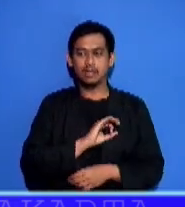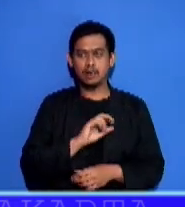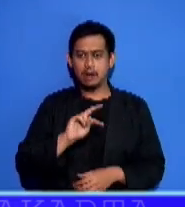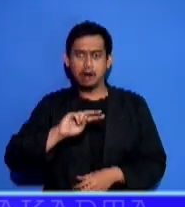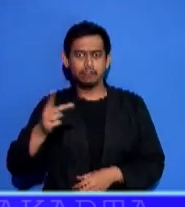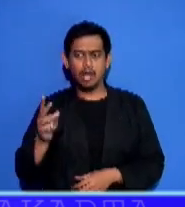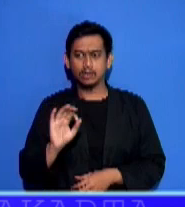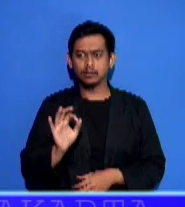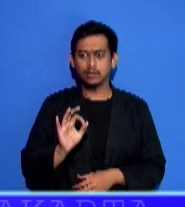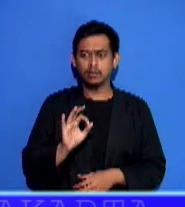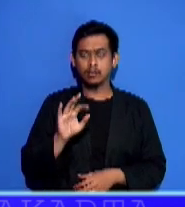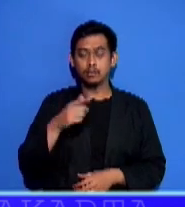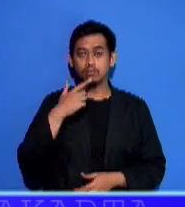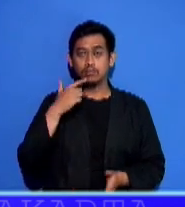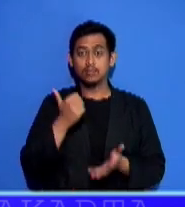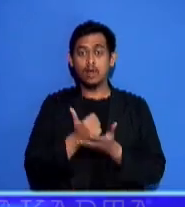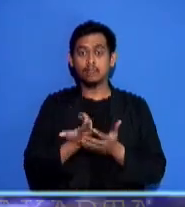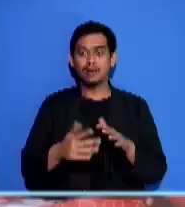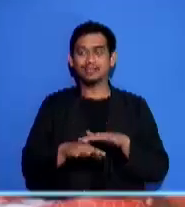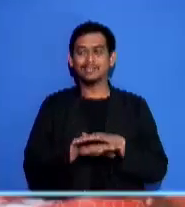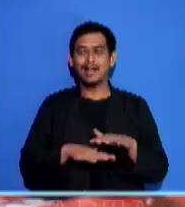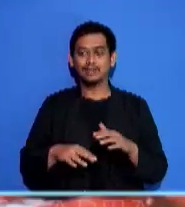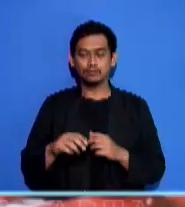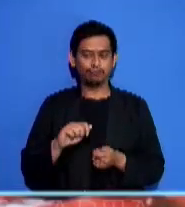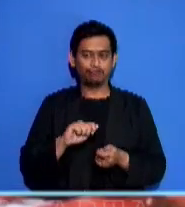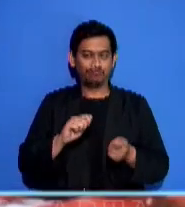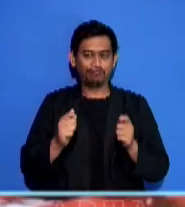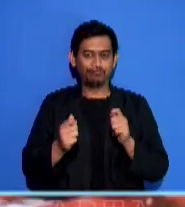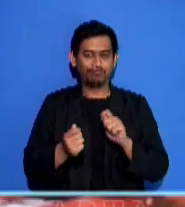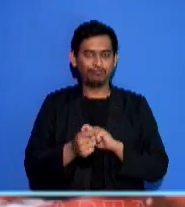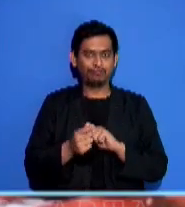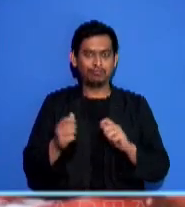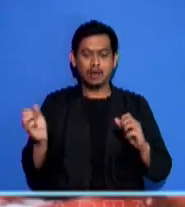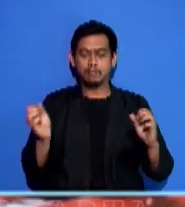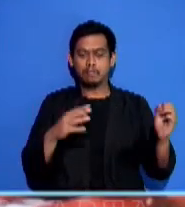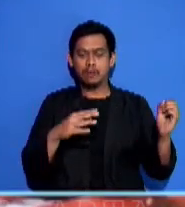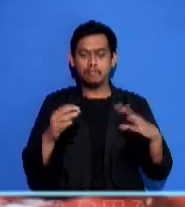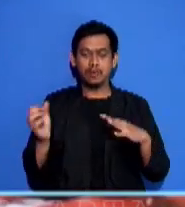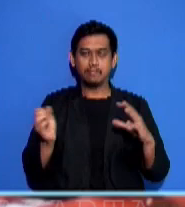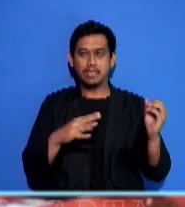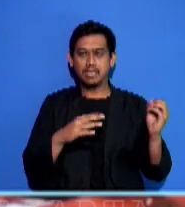hal yang krusial yang menjadi dasar perubahan format debat capres cawapres Pemilu